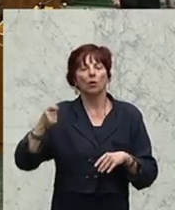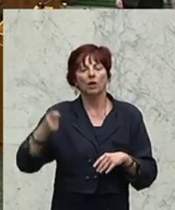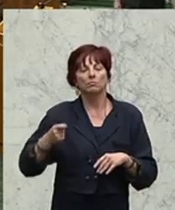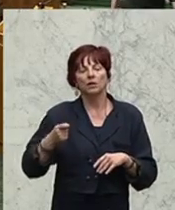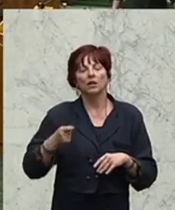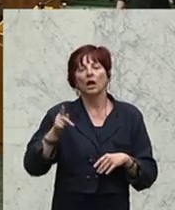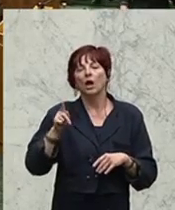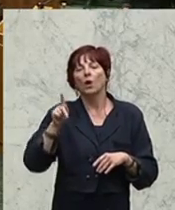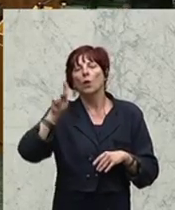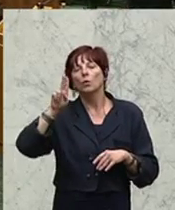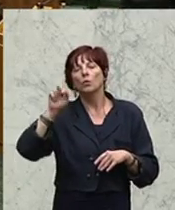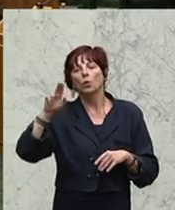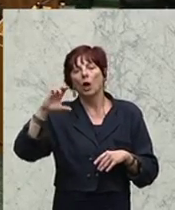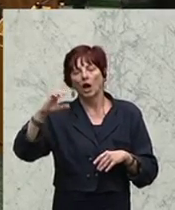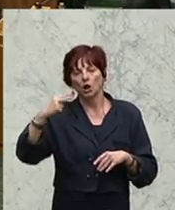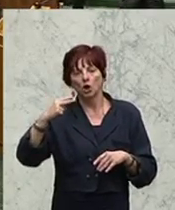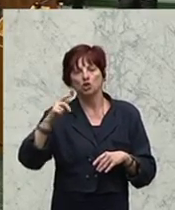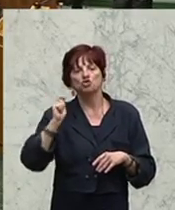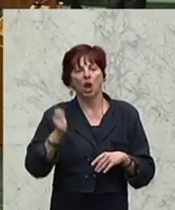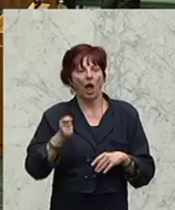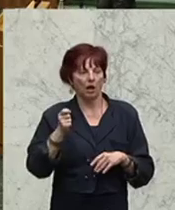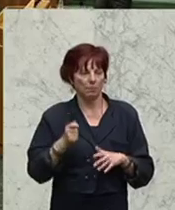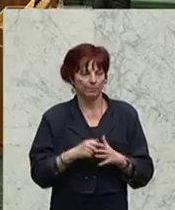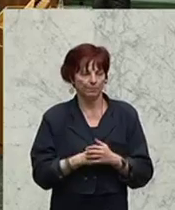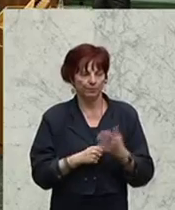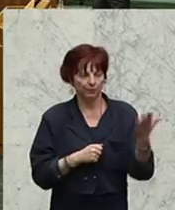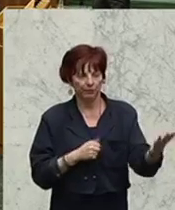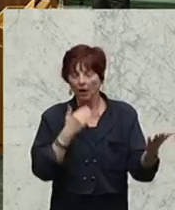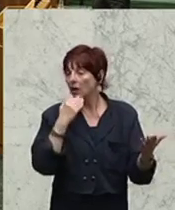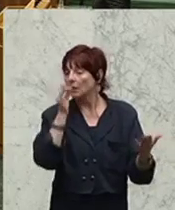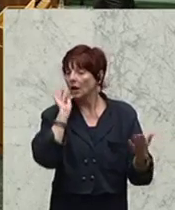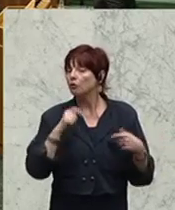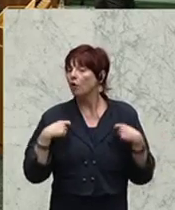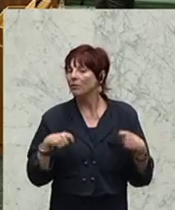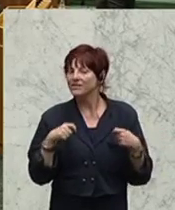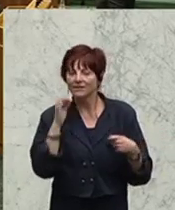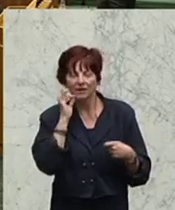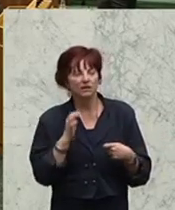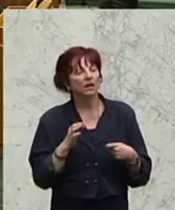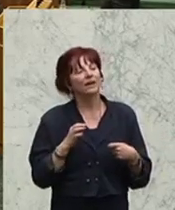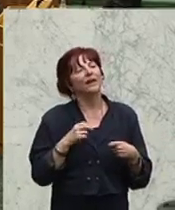NEOS. Zudem müsse es eine gemeinsame europäische Asylpolitik sowie eine gemeinsame Außen- und Sicherheitspolitik geben.